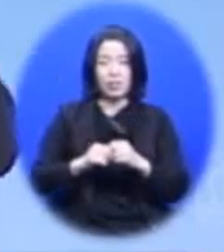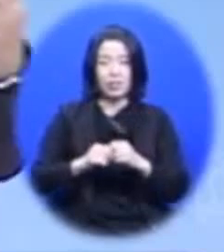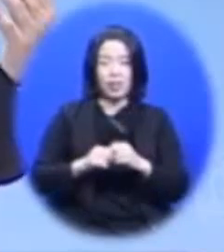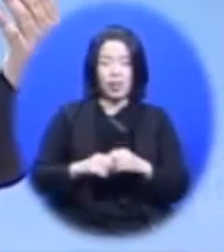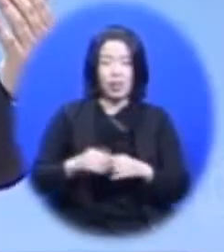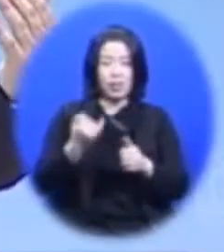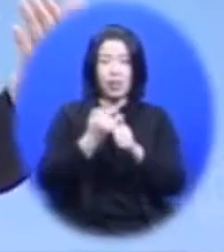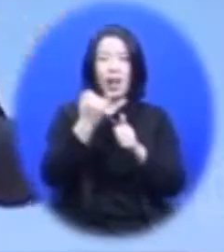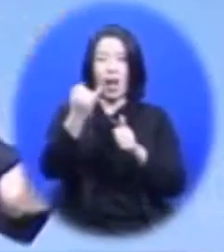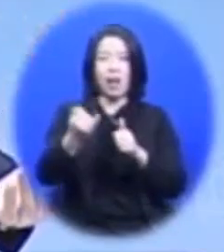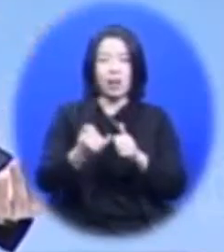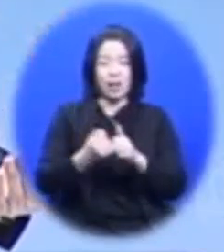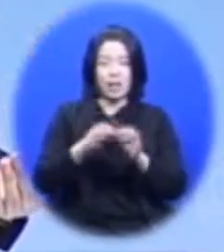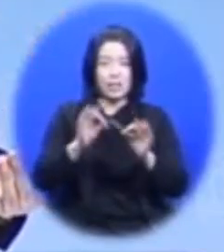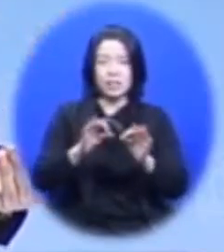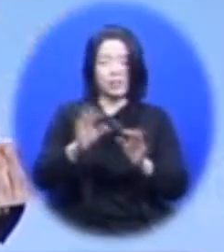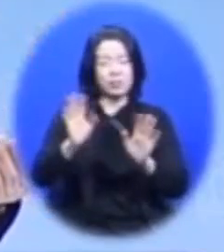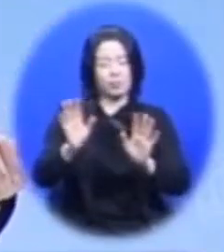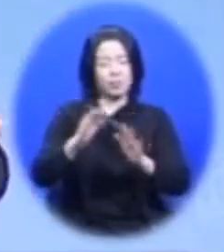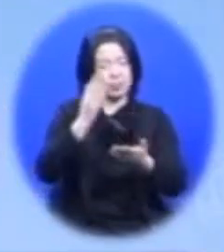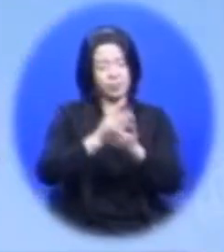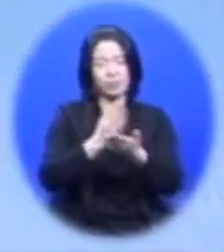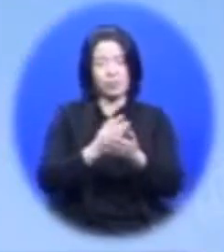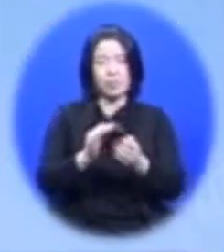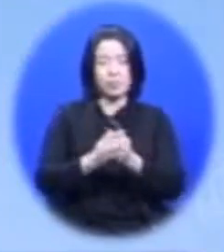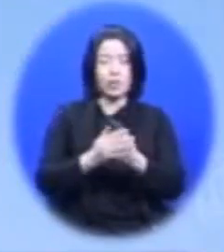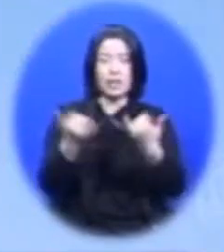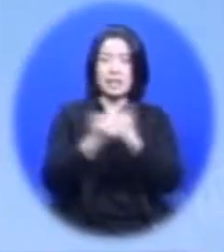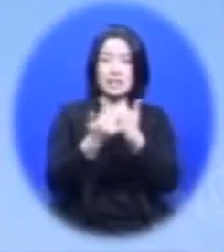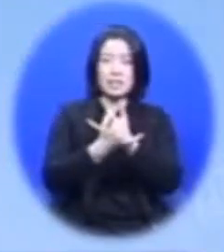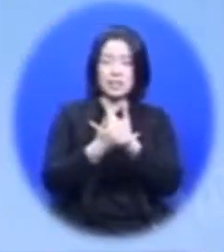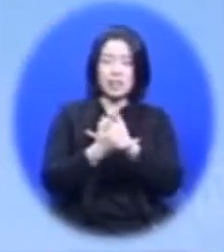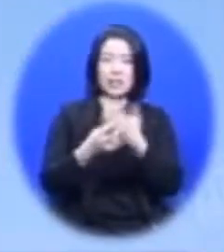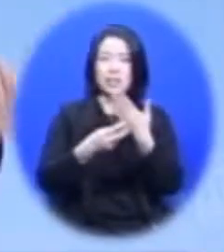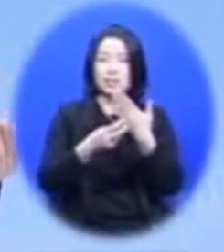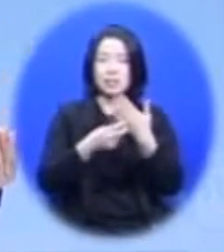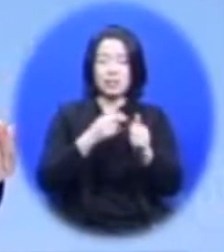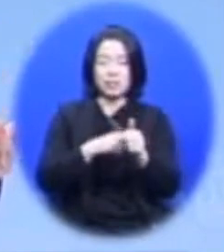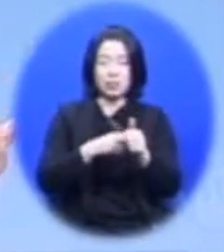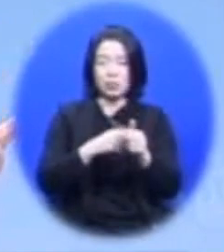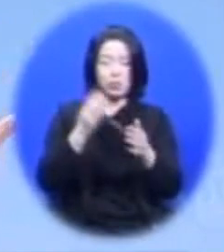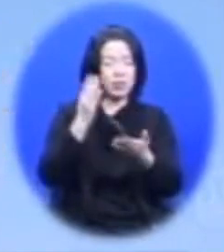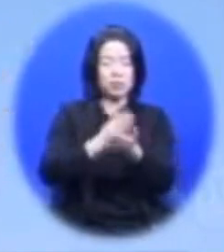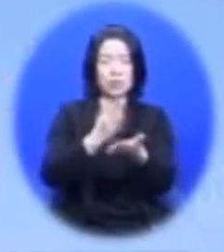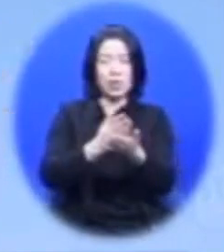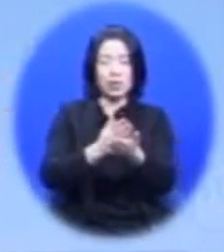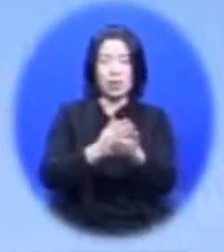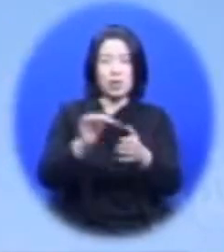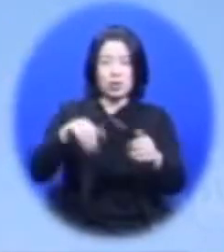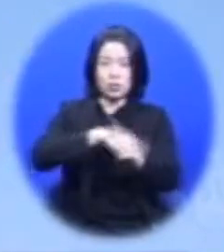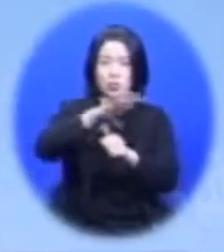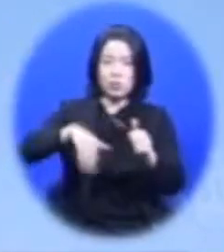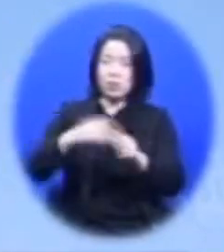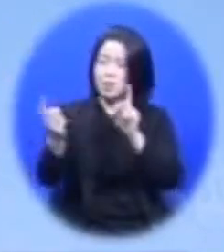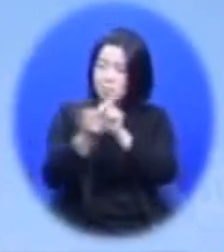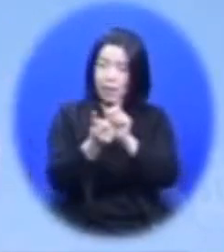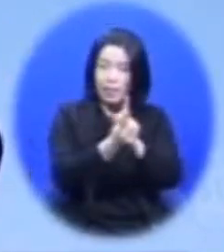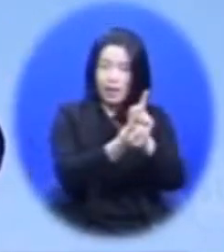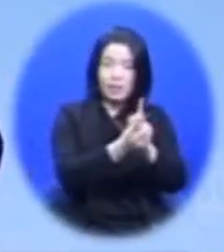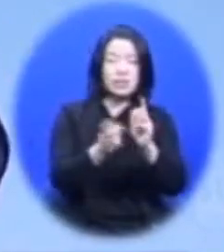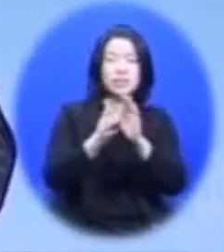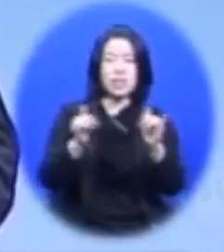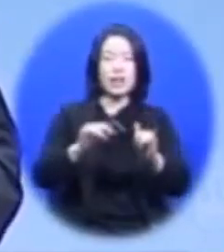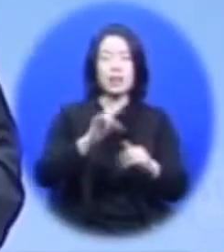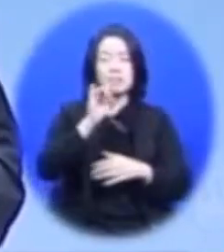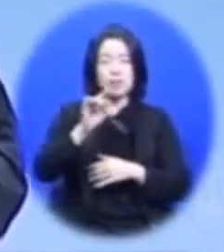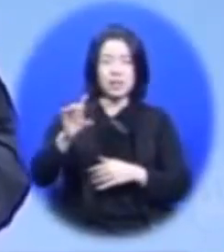안 해도 이제는 하지 마시라고 친척인 의사도 하지 마시라고 주변에 만나는 사람들마다 이야기할